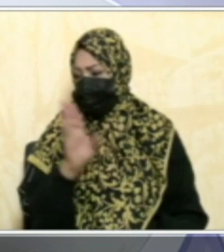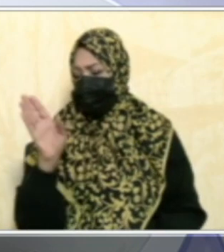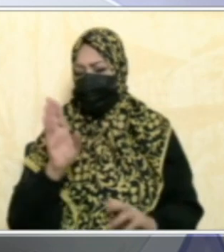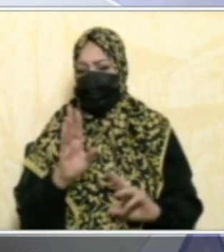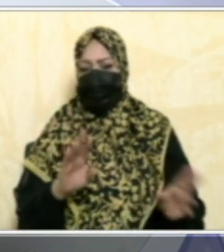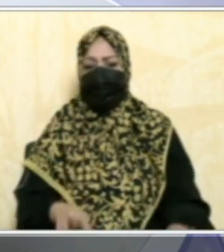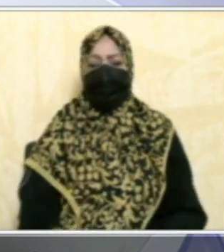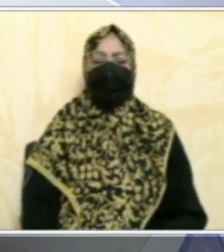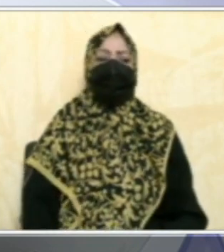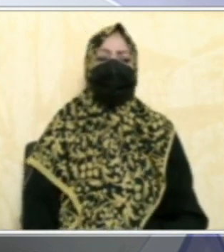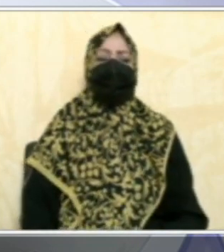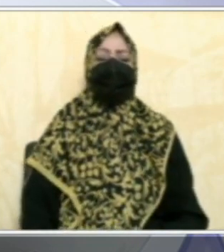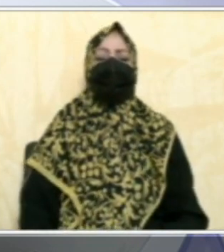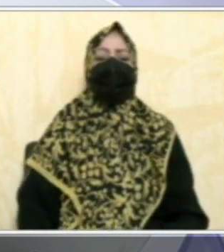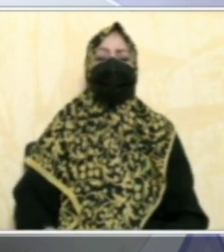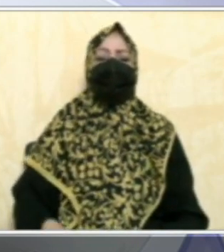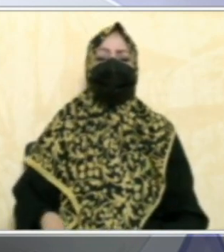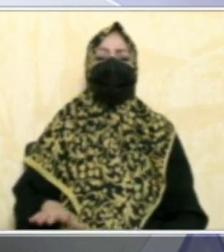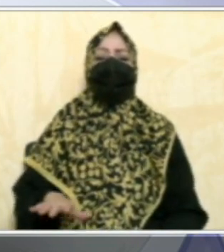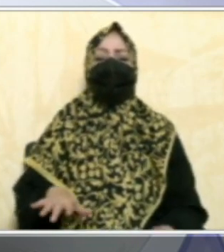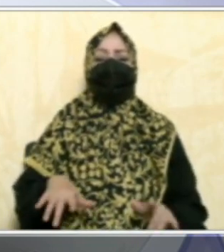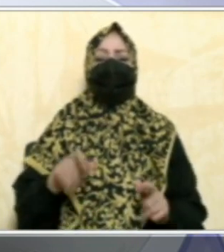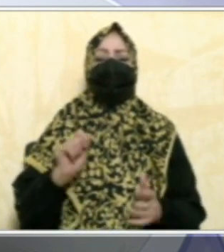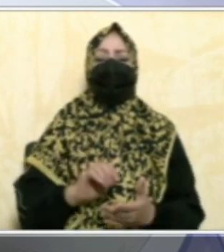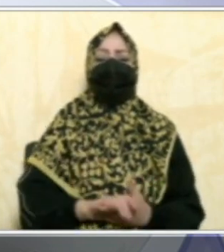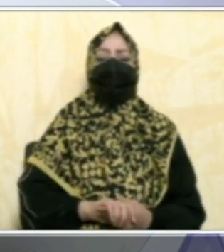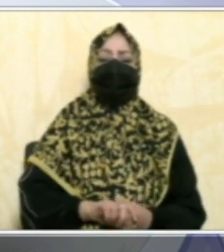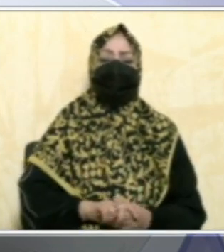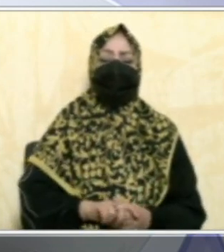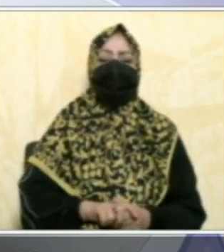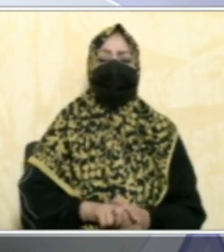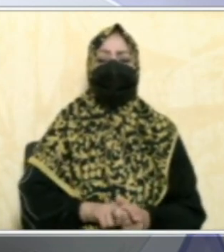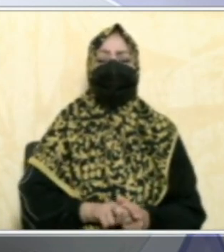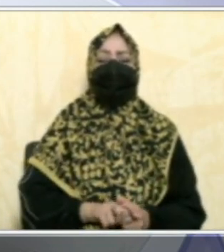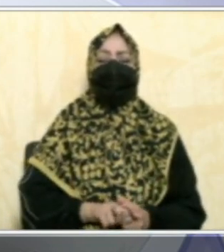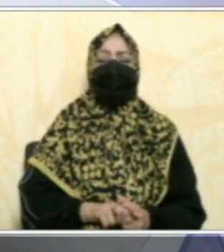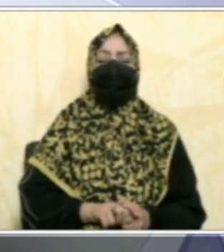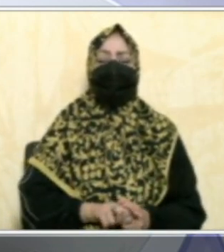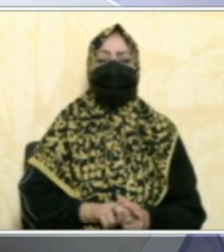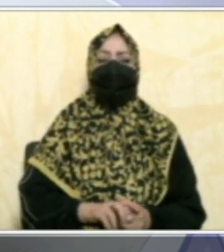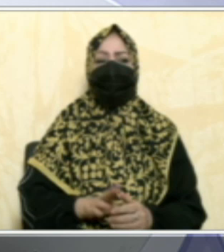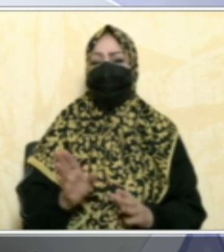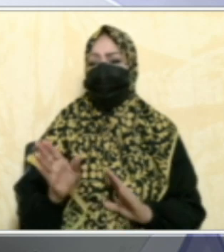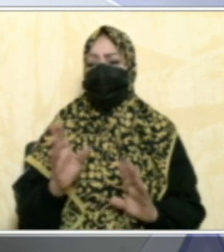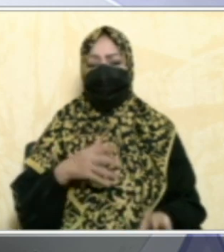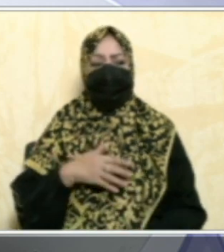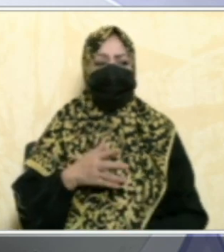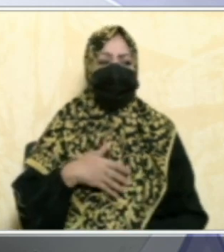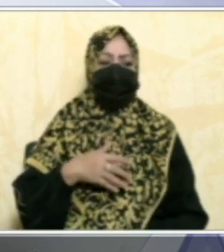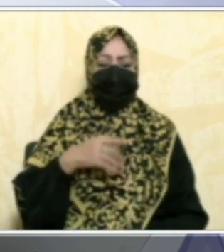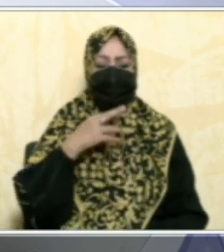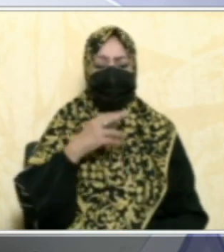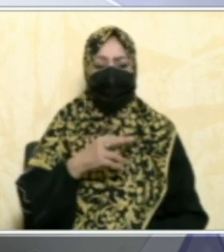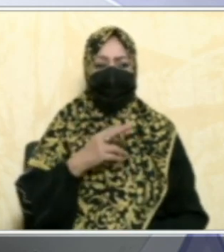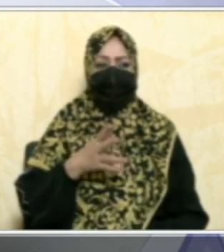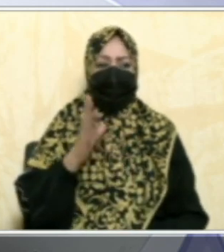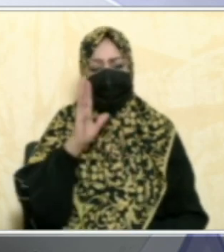ما بعد ما كملت انا طلعت السلام عليكم وقعدت ما بين الزوالي حد